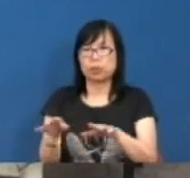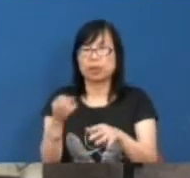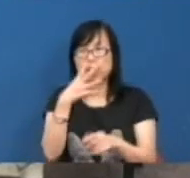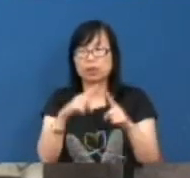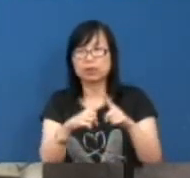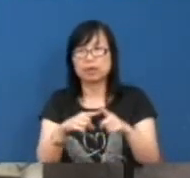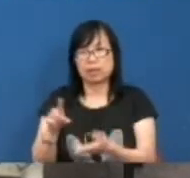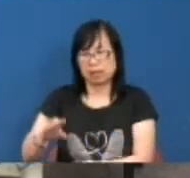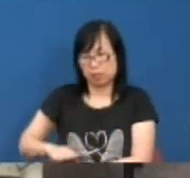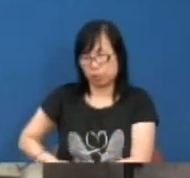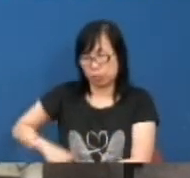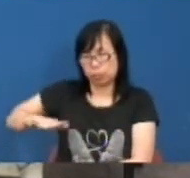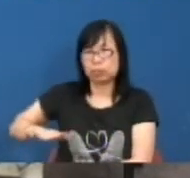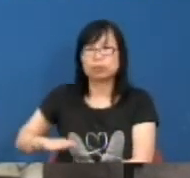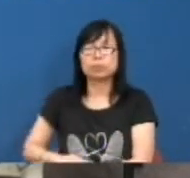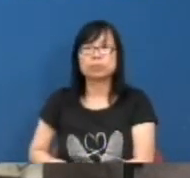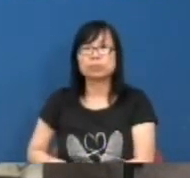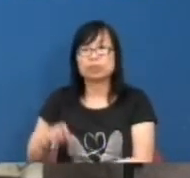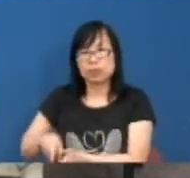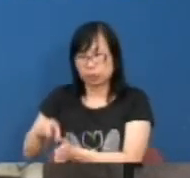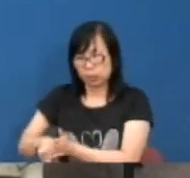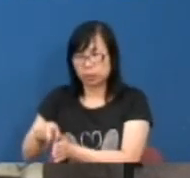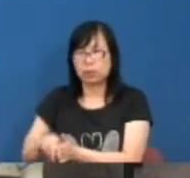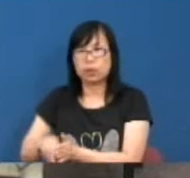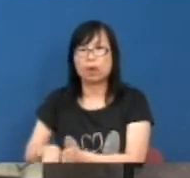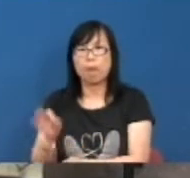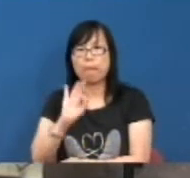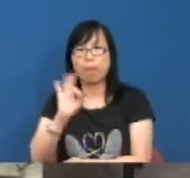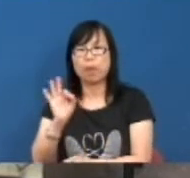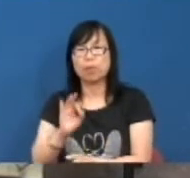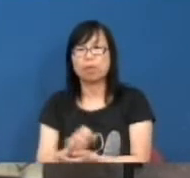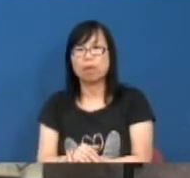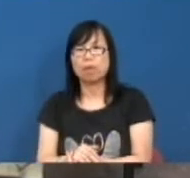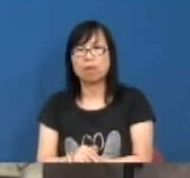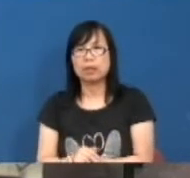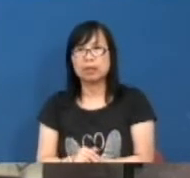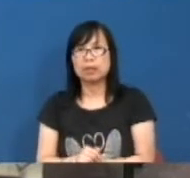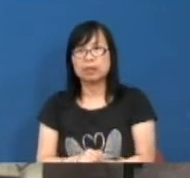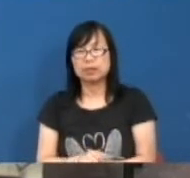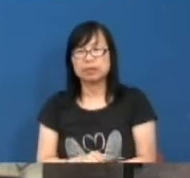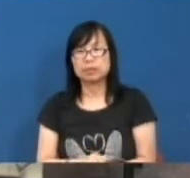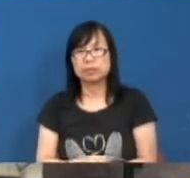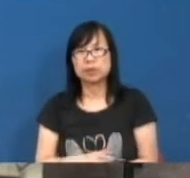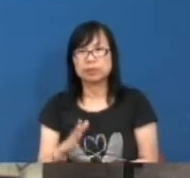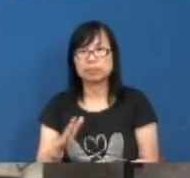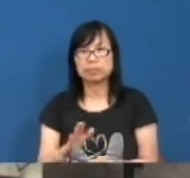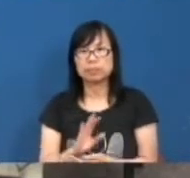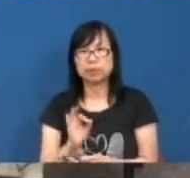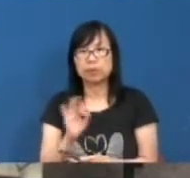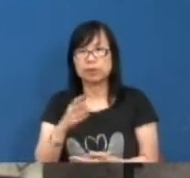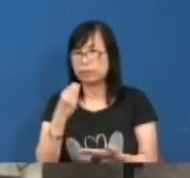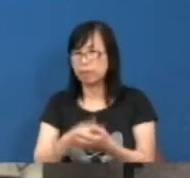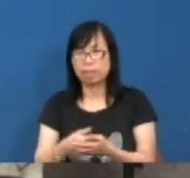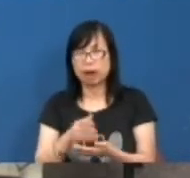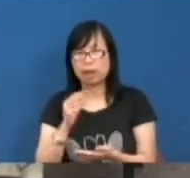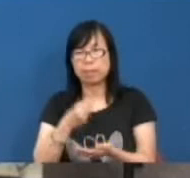儲錢嘅話，其實都真係純儲錢冇乜可能話人世幾十年啦，冇可能話買到樓咯。